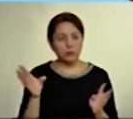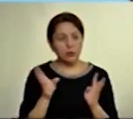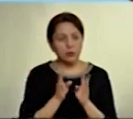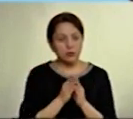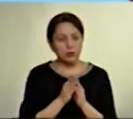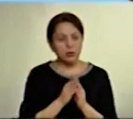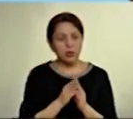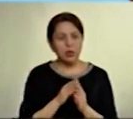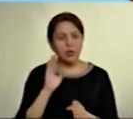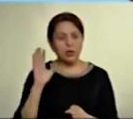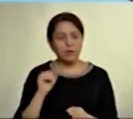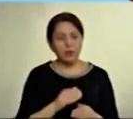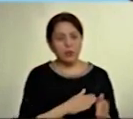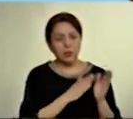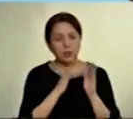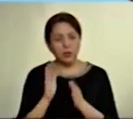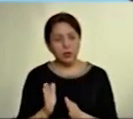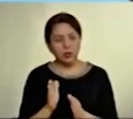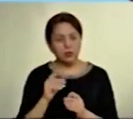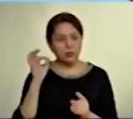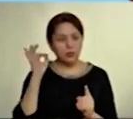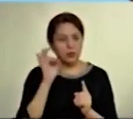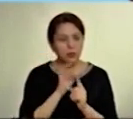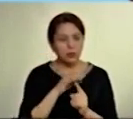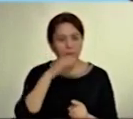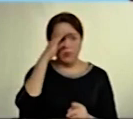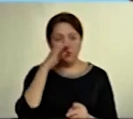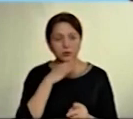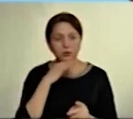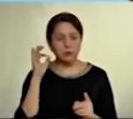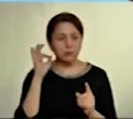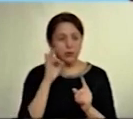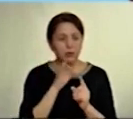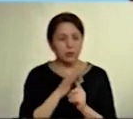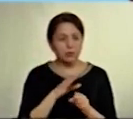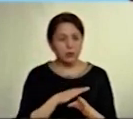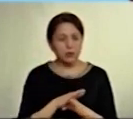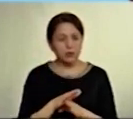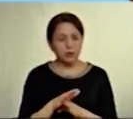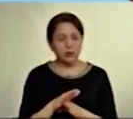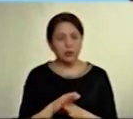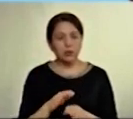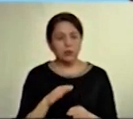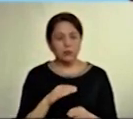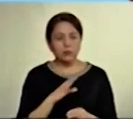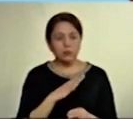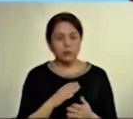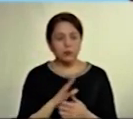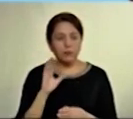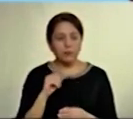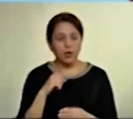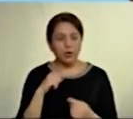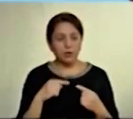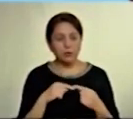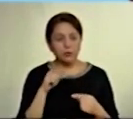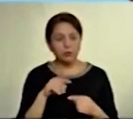keyingi maqsadlarini, ya'ni otasining maqsadlarini amalga oshirishga erisha olgan. Va albatta ushbu